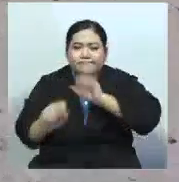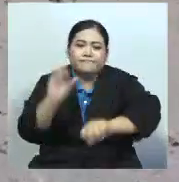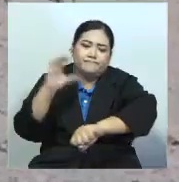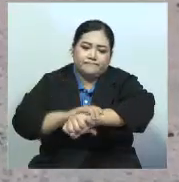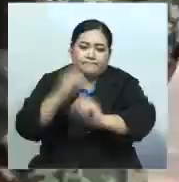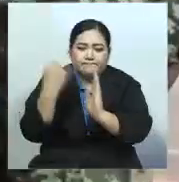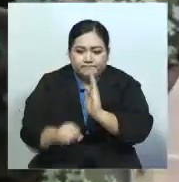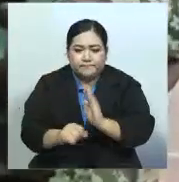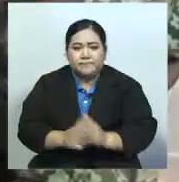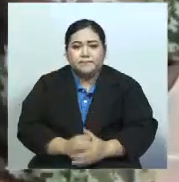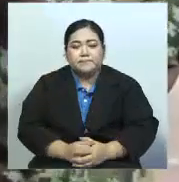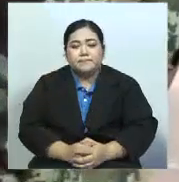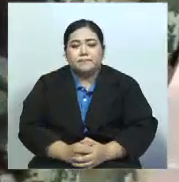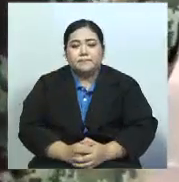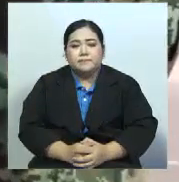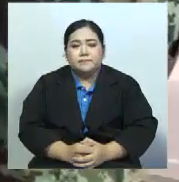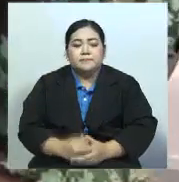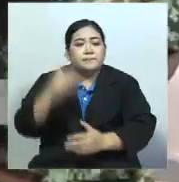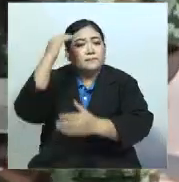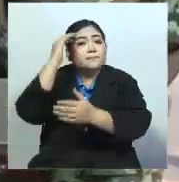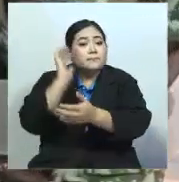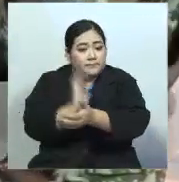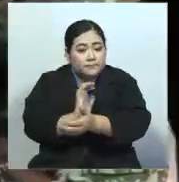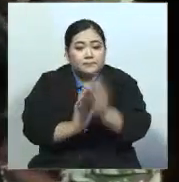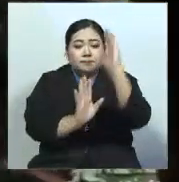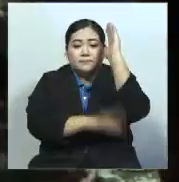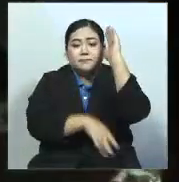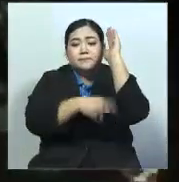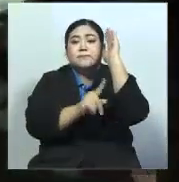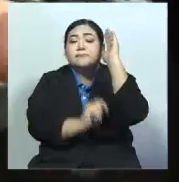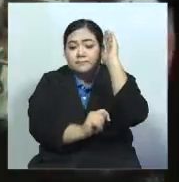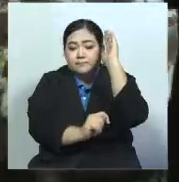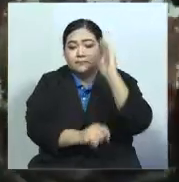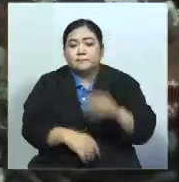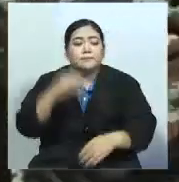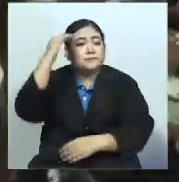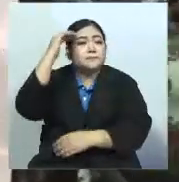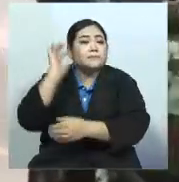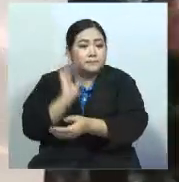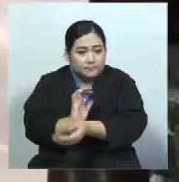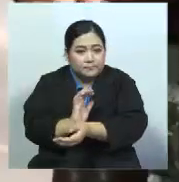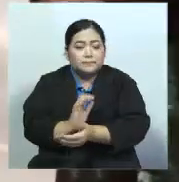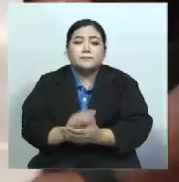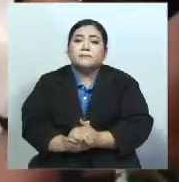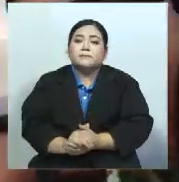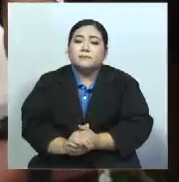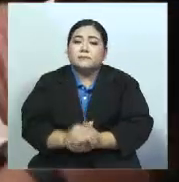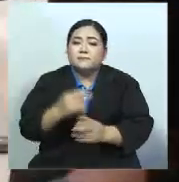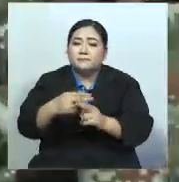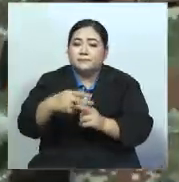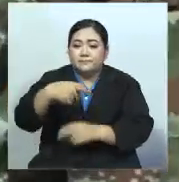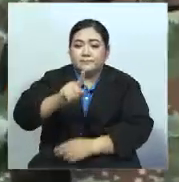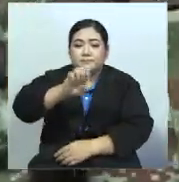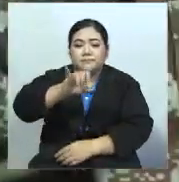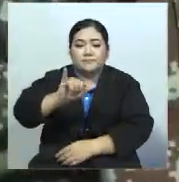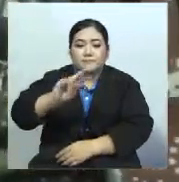ทางด้านพลตำรวจตรีปิยวัฒน์เฉลิมศรีผู้บังคับการตำรวจภูธรจังหวัดปัตตานีแล้วก็พลตำรวจขออภัยครับพลตรีปิยพงษ์ว